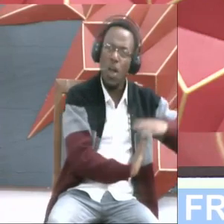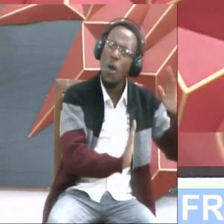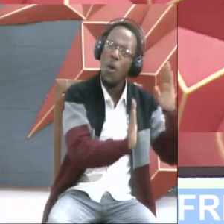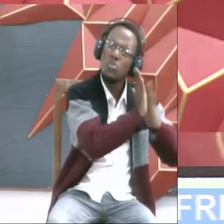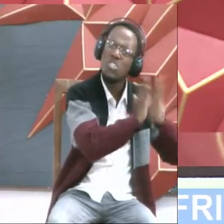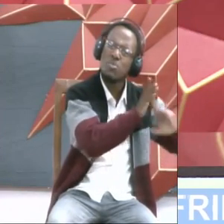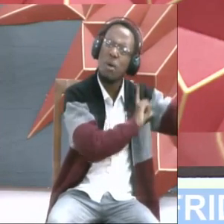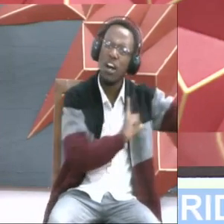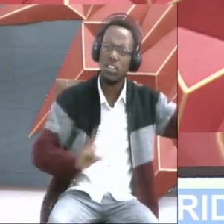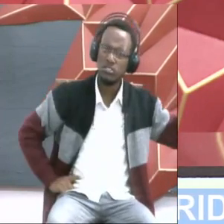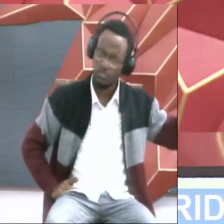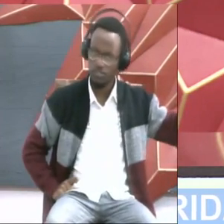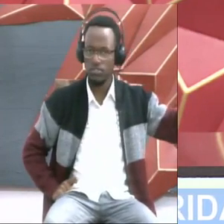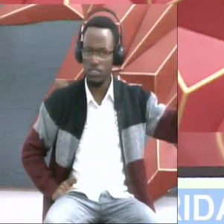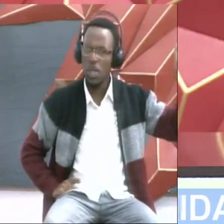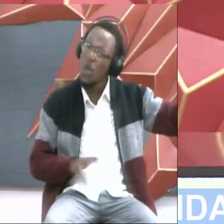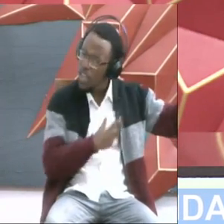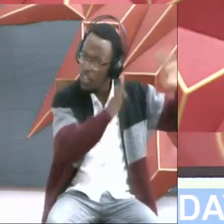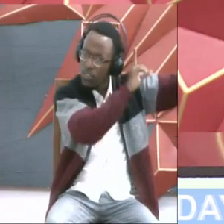twese amen